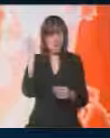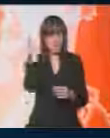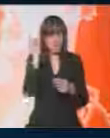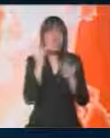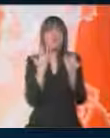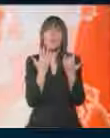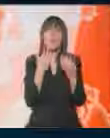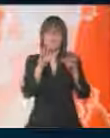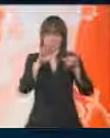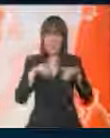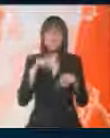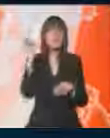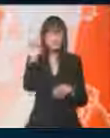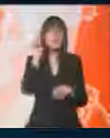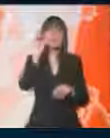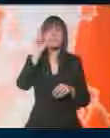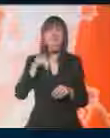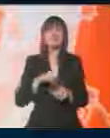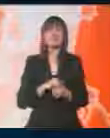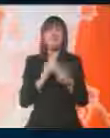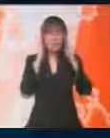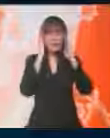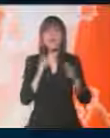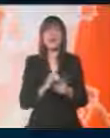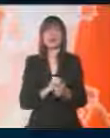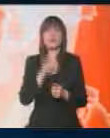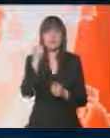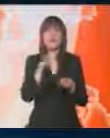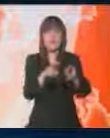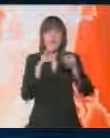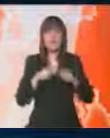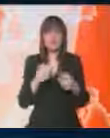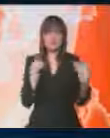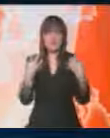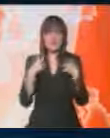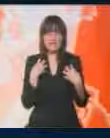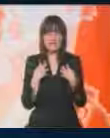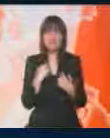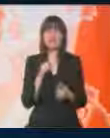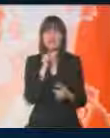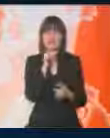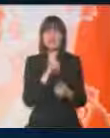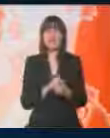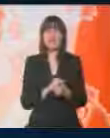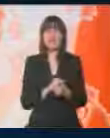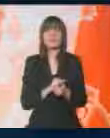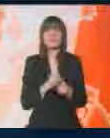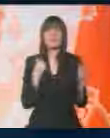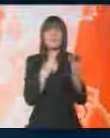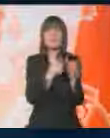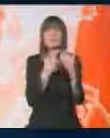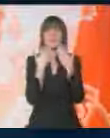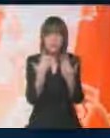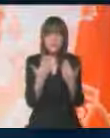ukoliko prihvati da ih čuje, onda može vjerojatno da se povuče sa scene čak i uz neke